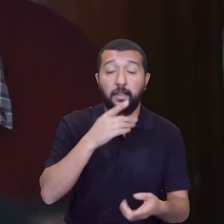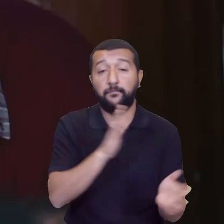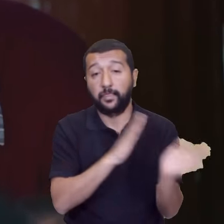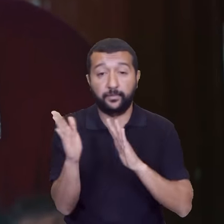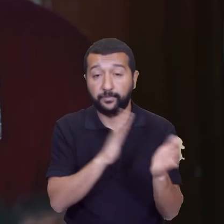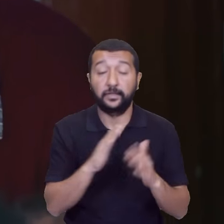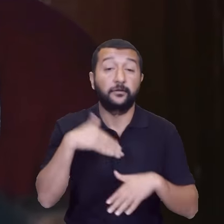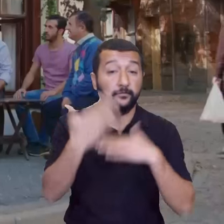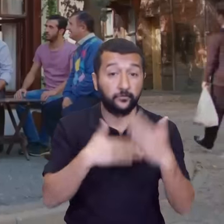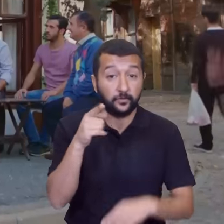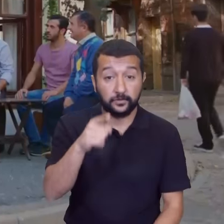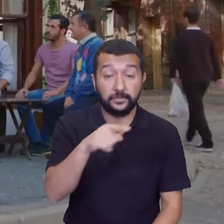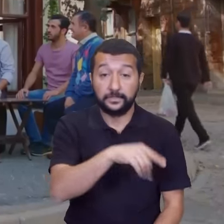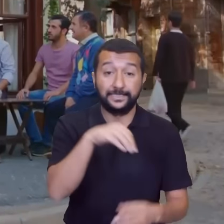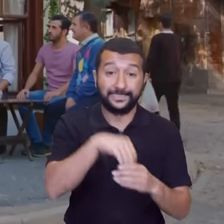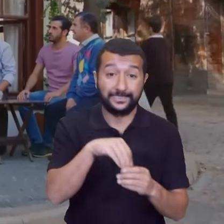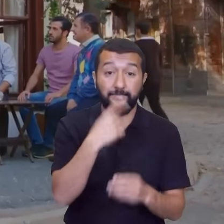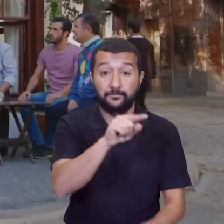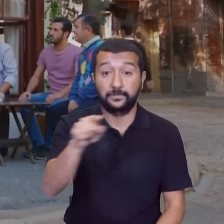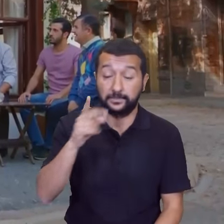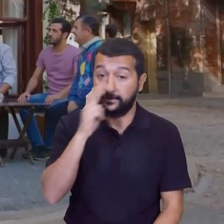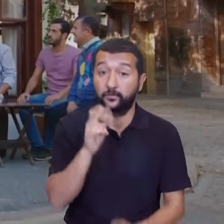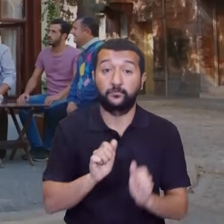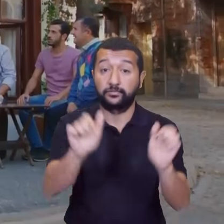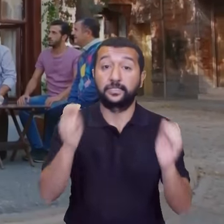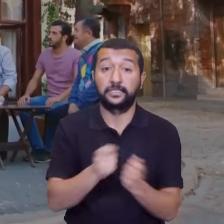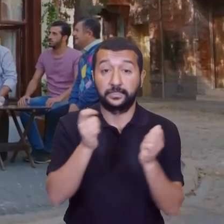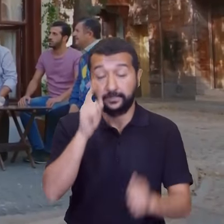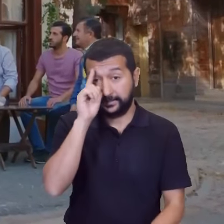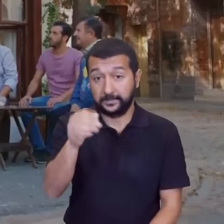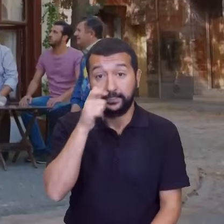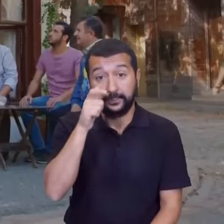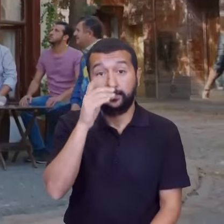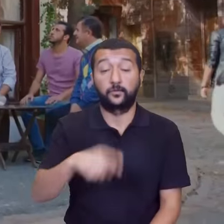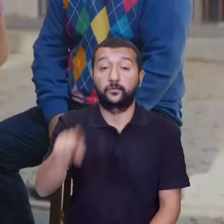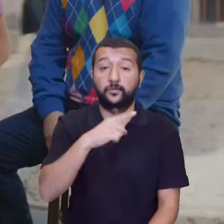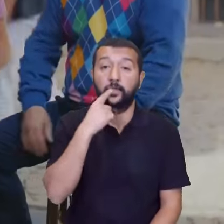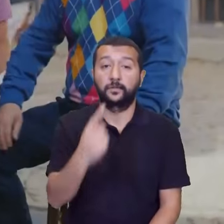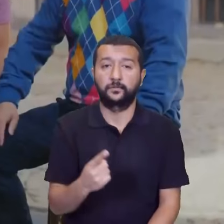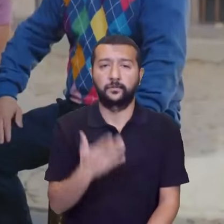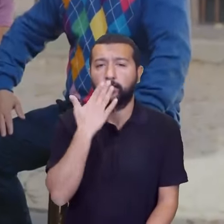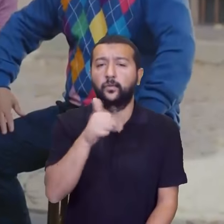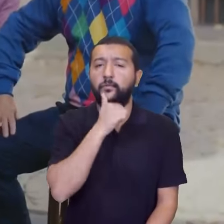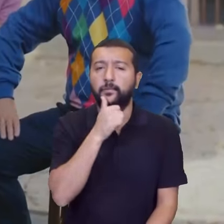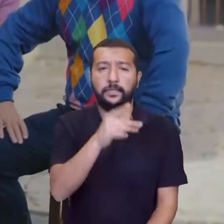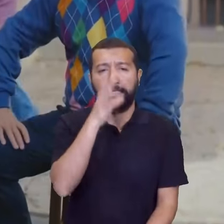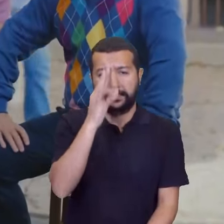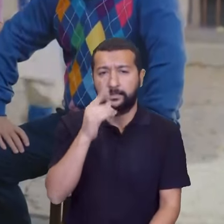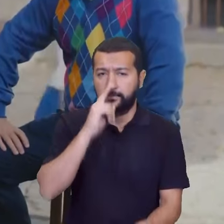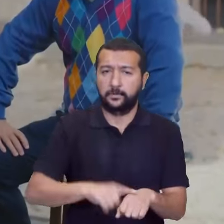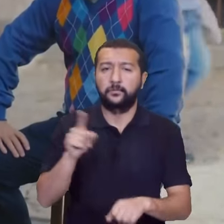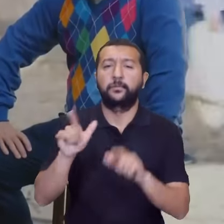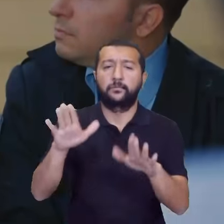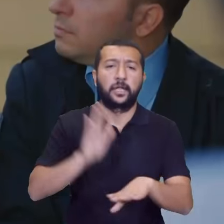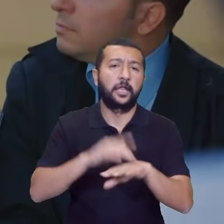Önce lafı dolandırır, sonra içinizden birini dolandırmaya çalışır. Aman ha dikkatli olun söylüyorum. Yok baba ya kim ona inanır?